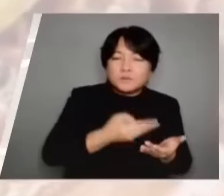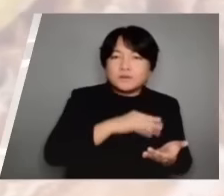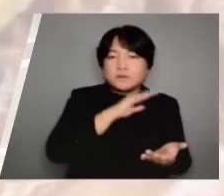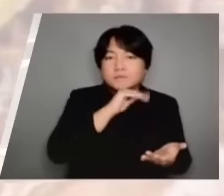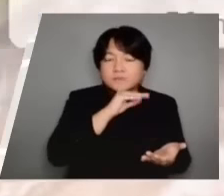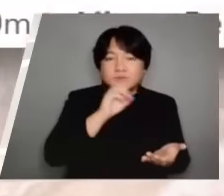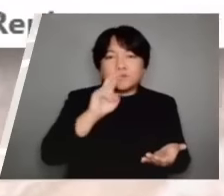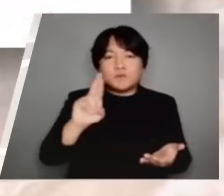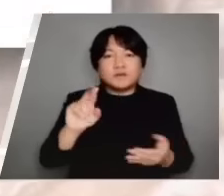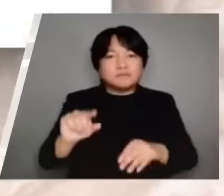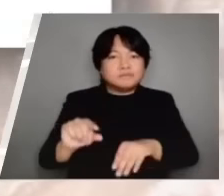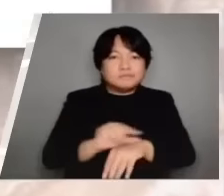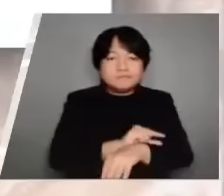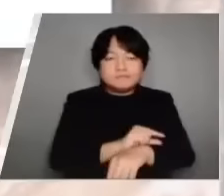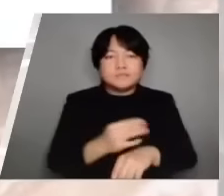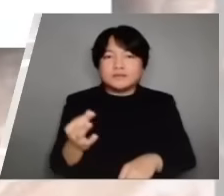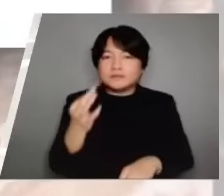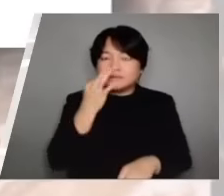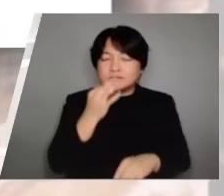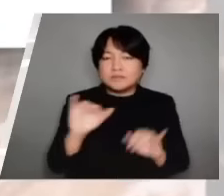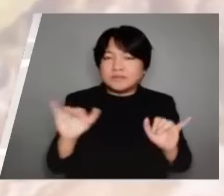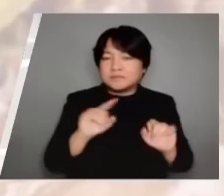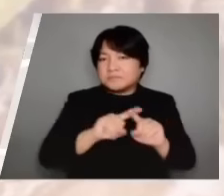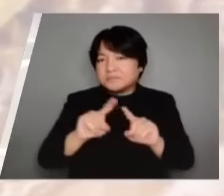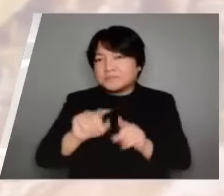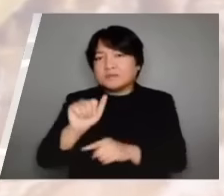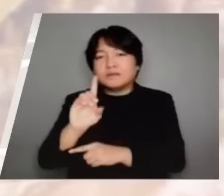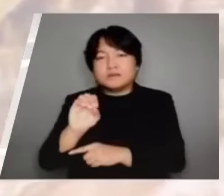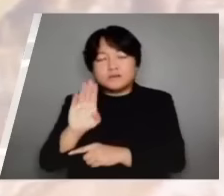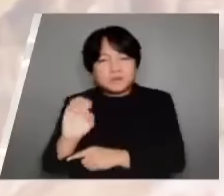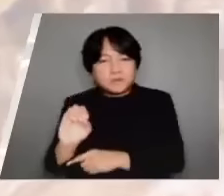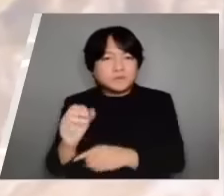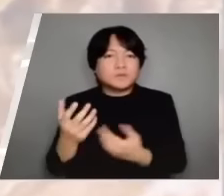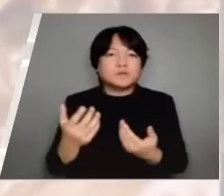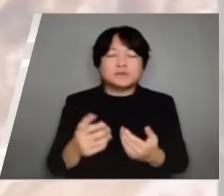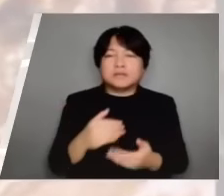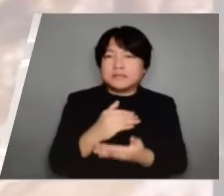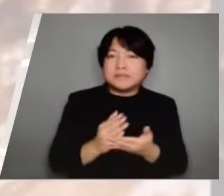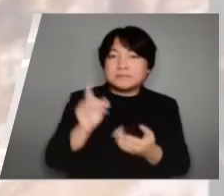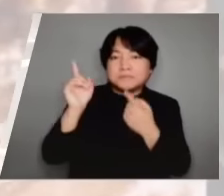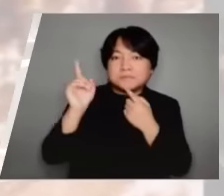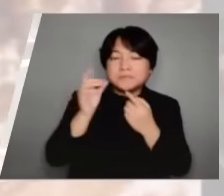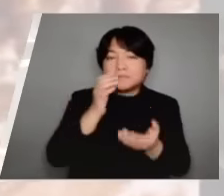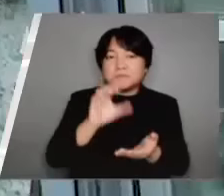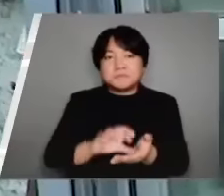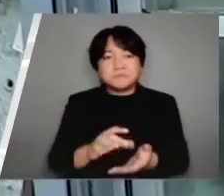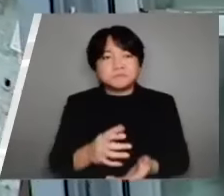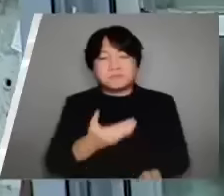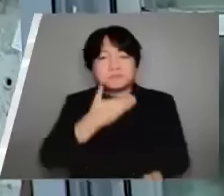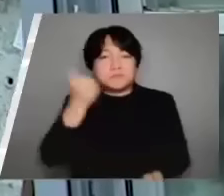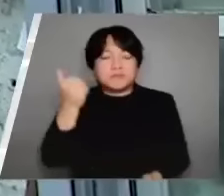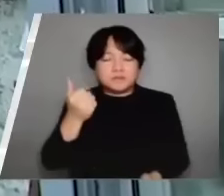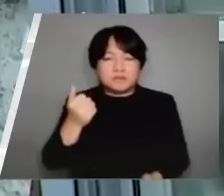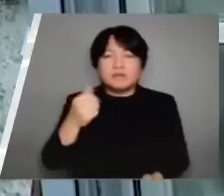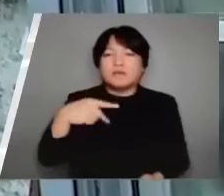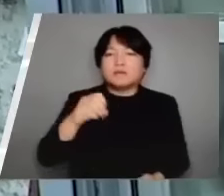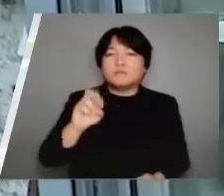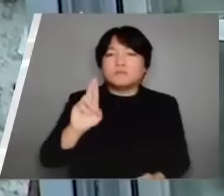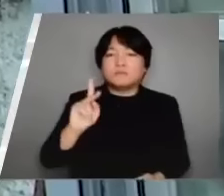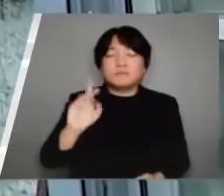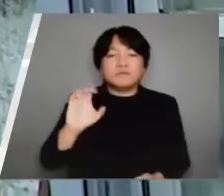at present din ang mga favorite na adobo at Sisig at Syempre ang sabi ng isa hindi pa tatalo Ang pork chop baboy marami